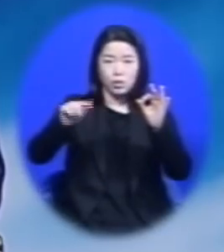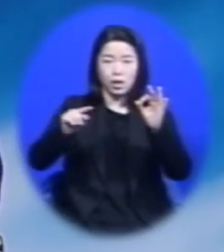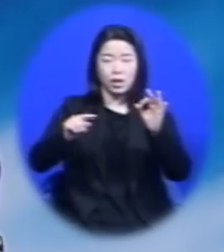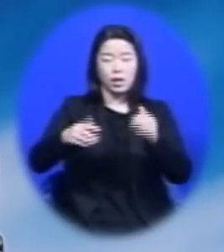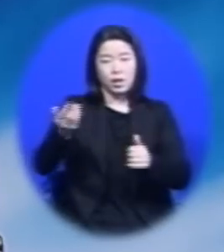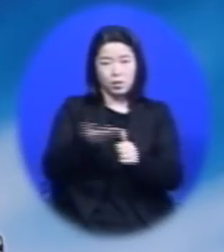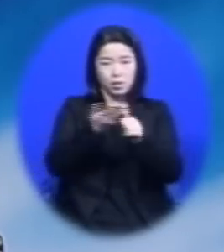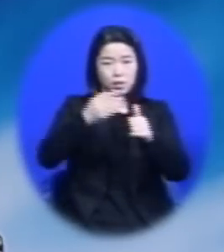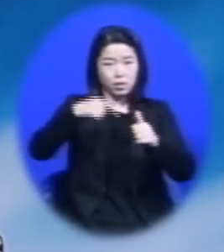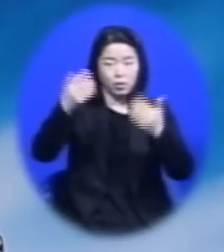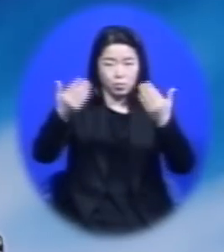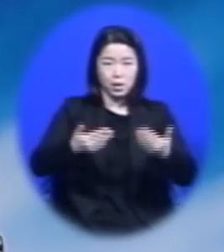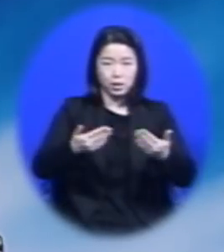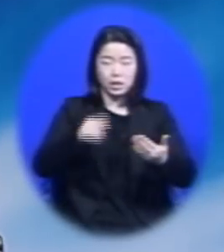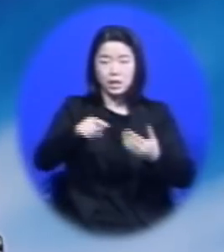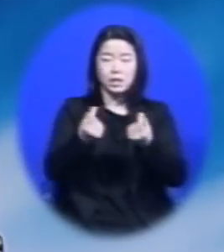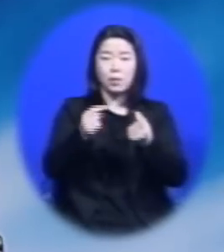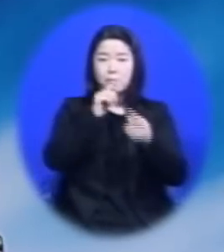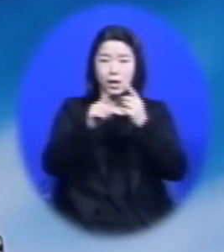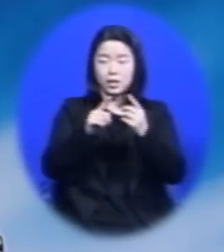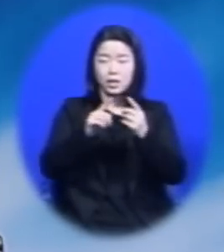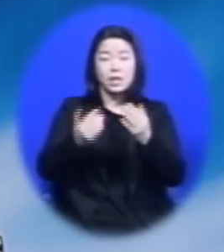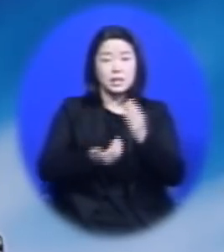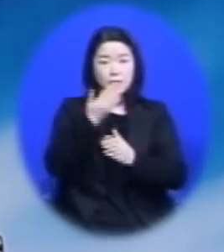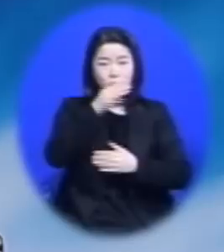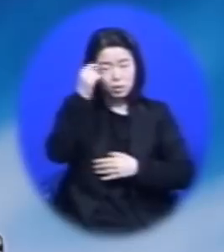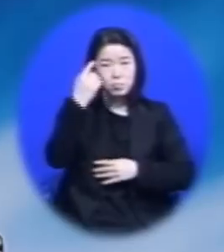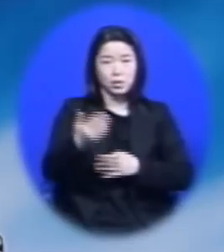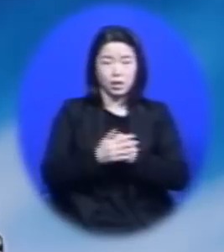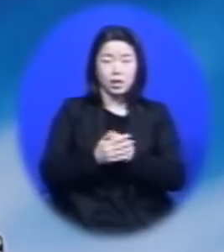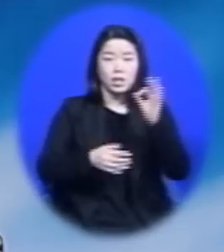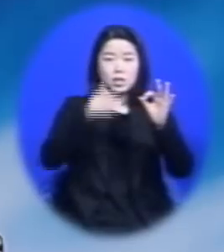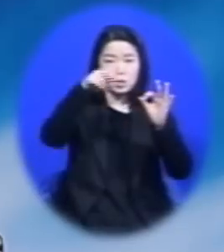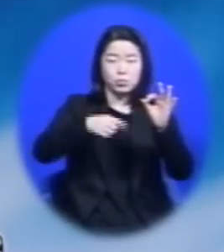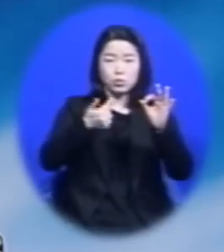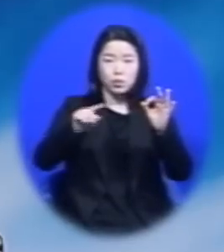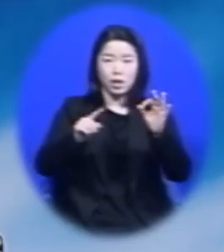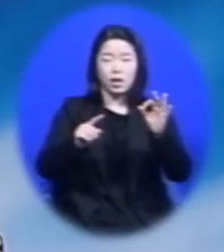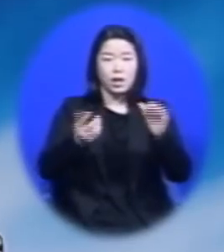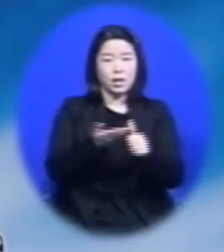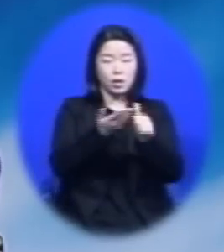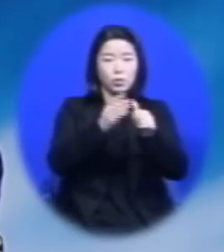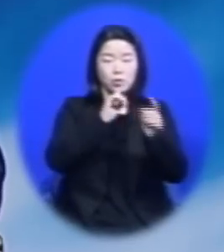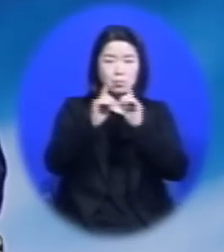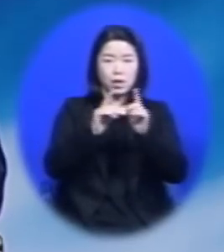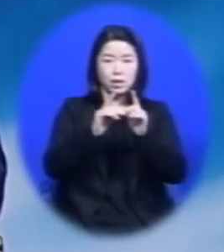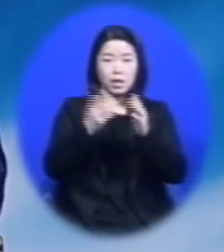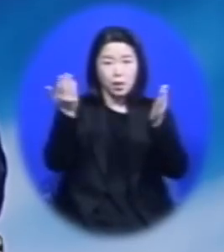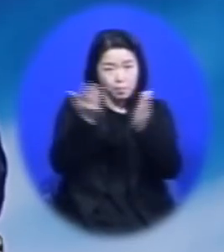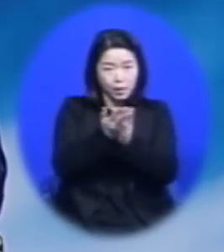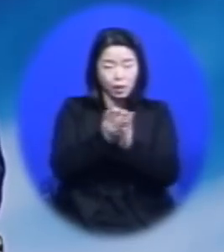받다니 어떻게 이런 말이 나올 수가 있어요 여러분 주나 양육을 받는 말이 합당하다고